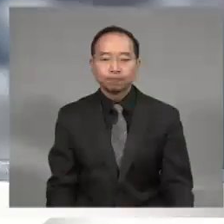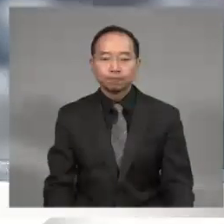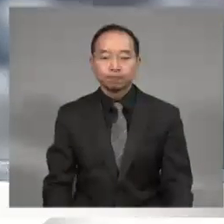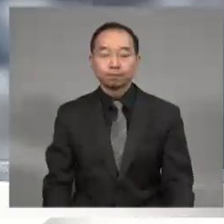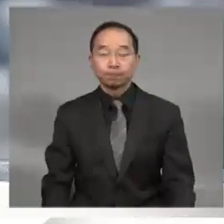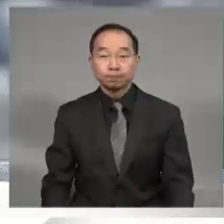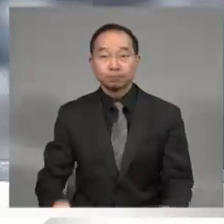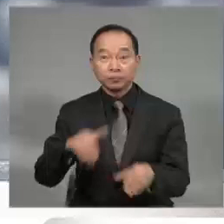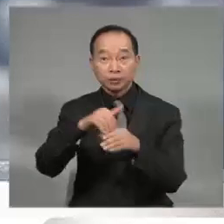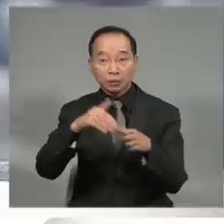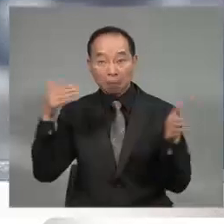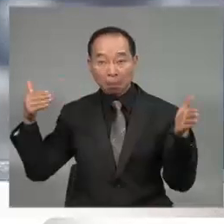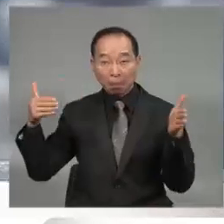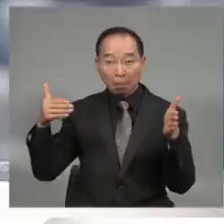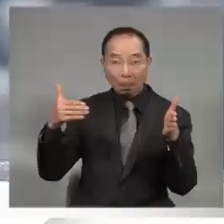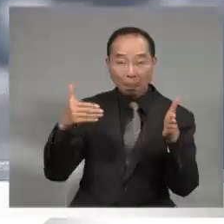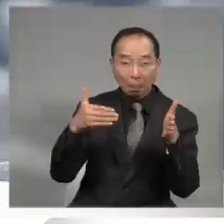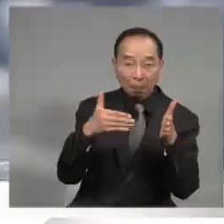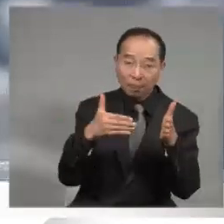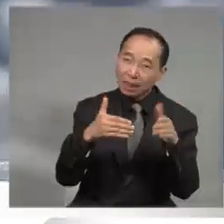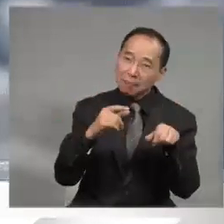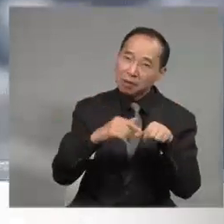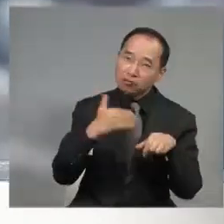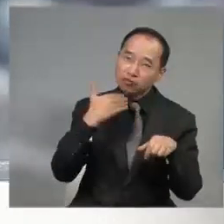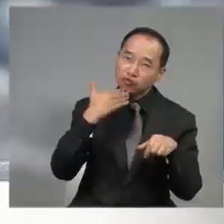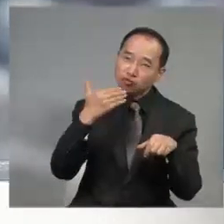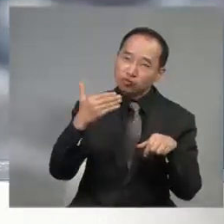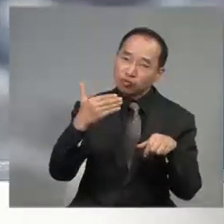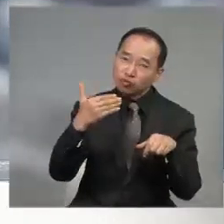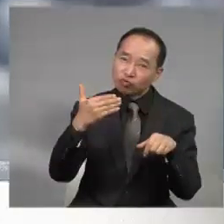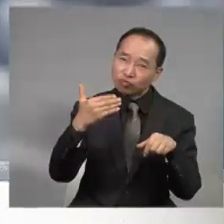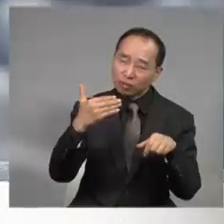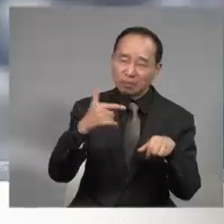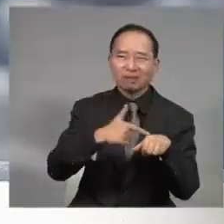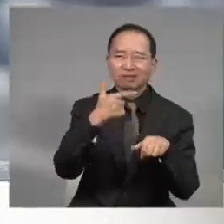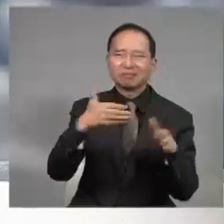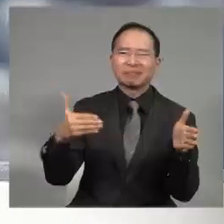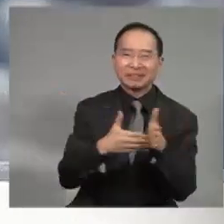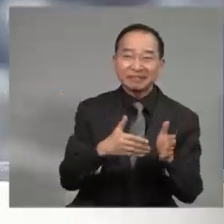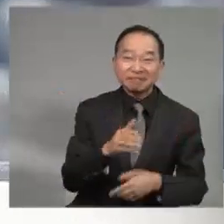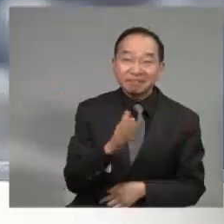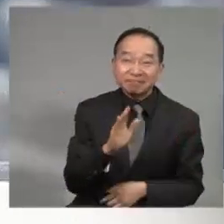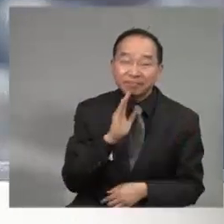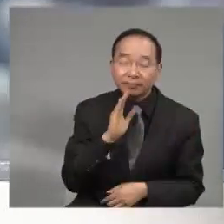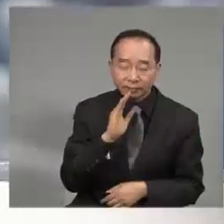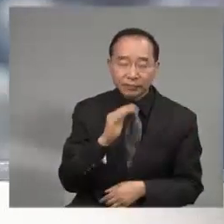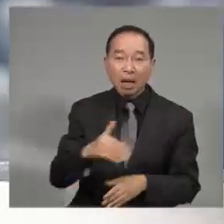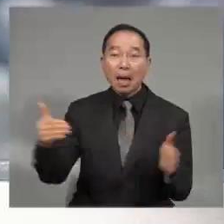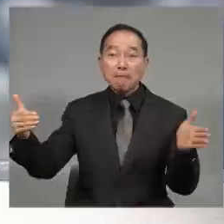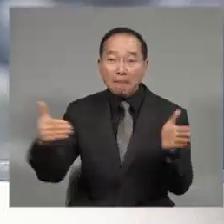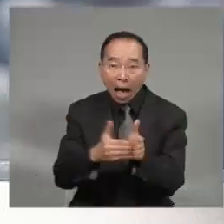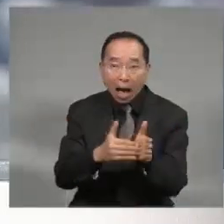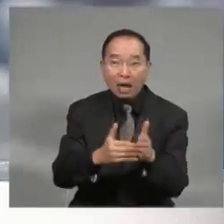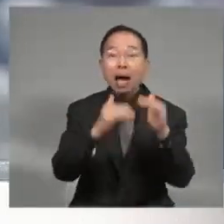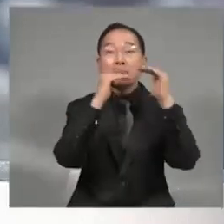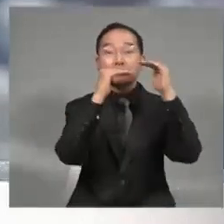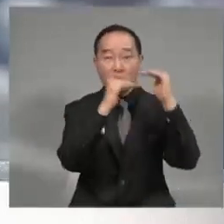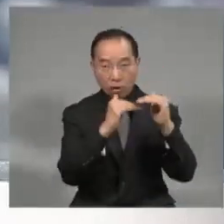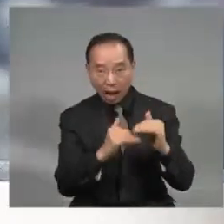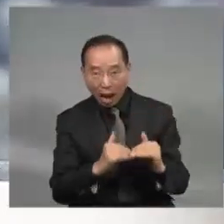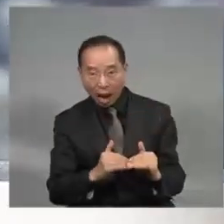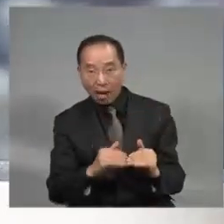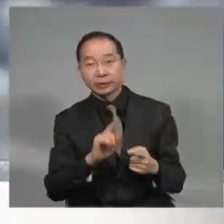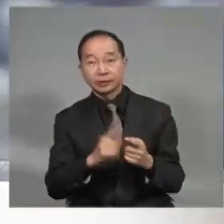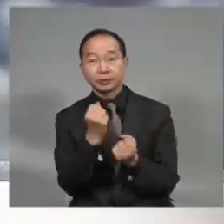투표 마감 6시까지 이제 대략 한 9분여 정도밖에 남지 않았는데요. 사전투표 마감 절차에 대해서 장나래 리포터가